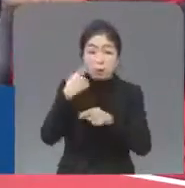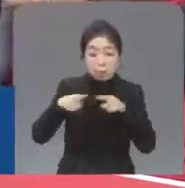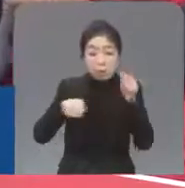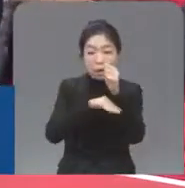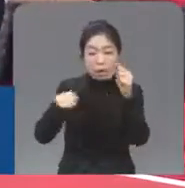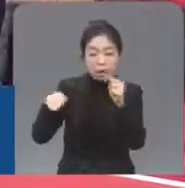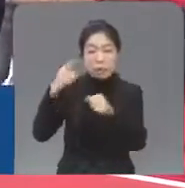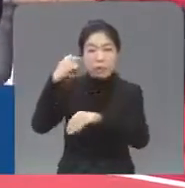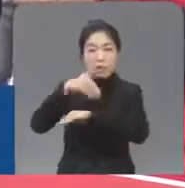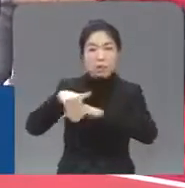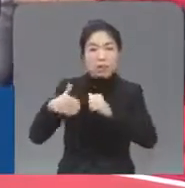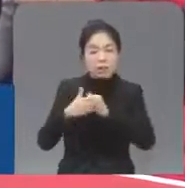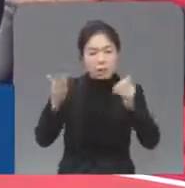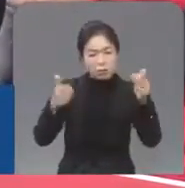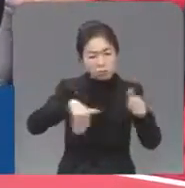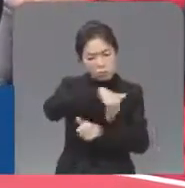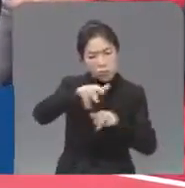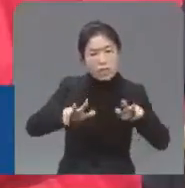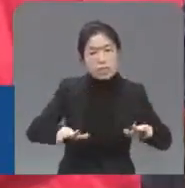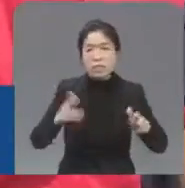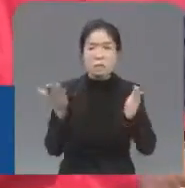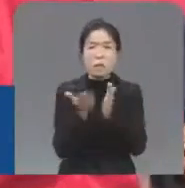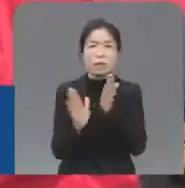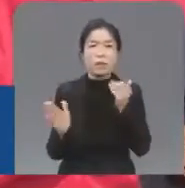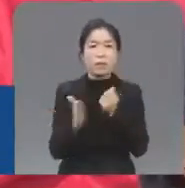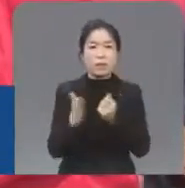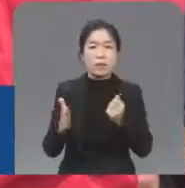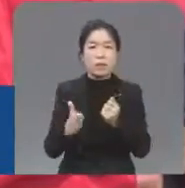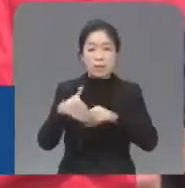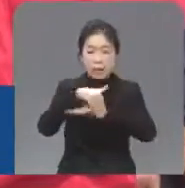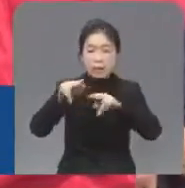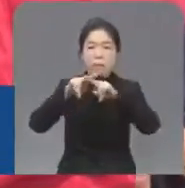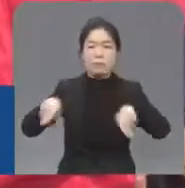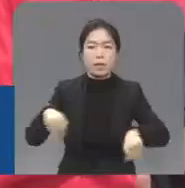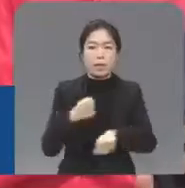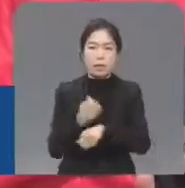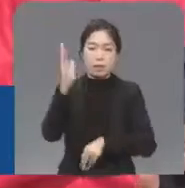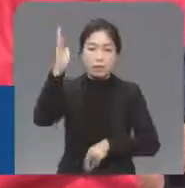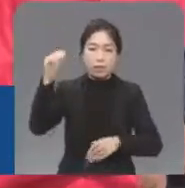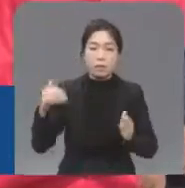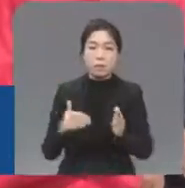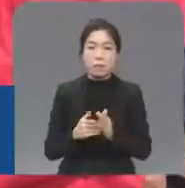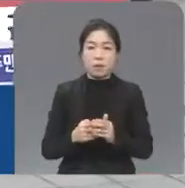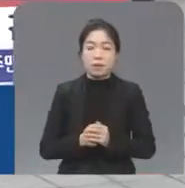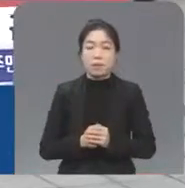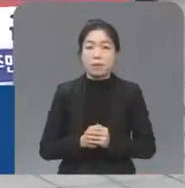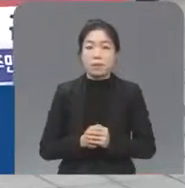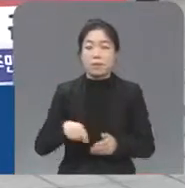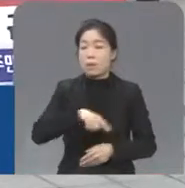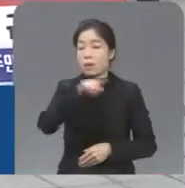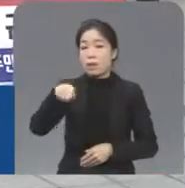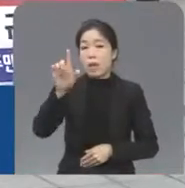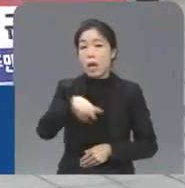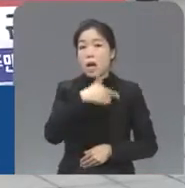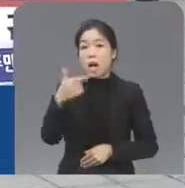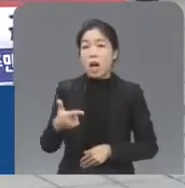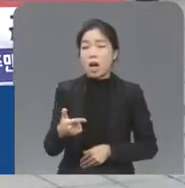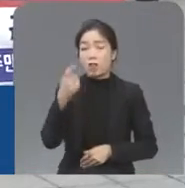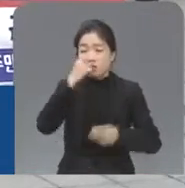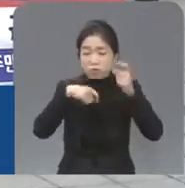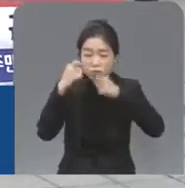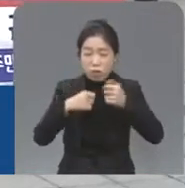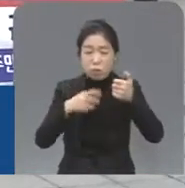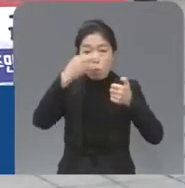기준으로 계획돼 실정에 맞지 않는 만큼 계획을 폐지해야 한다고 강조했습니다. 이들은 하루에 폐기물이